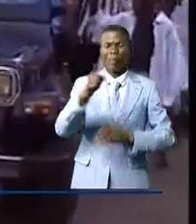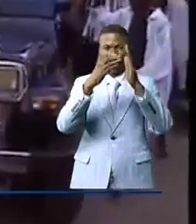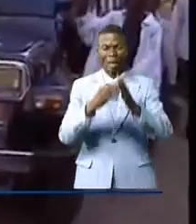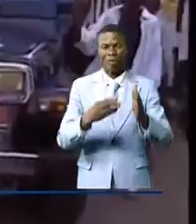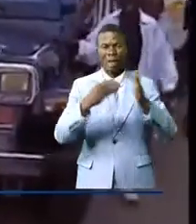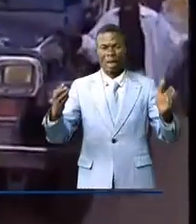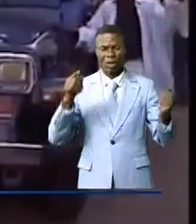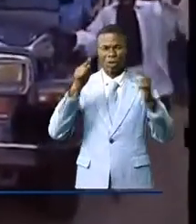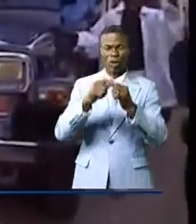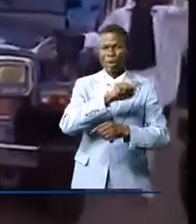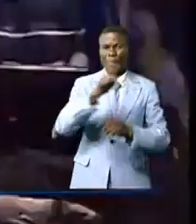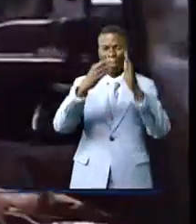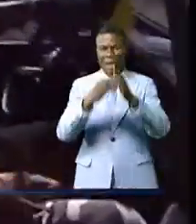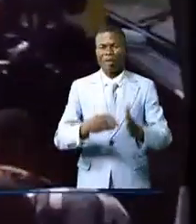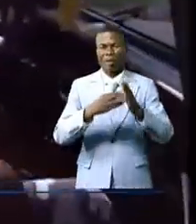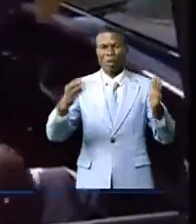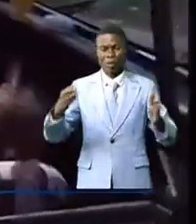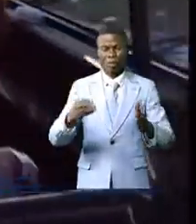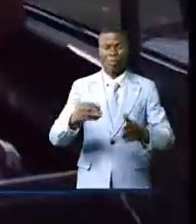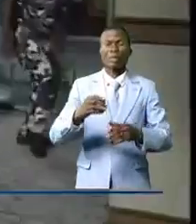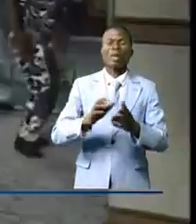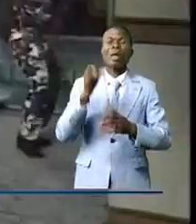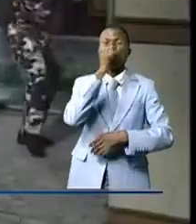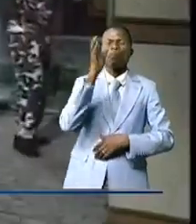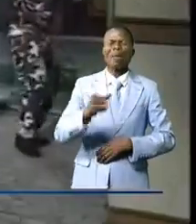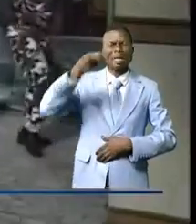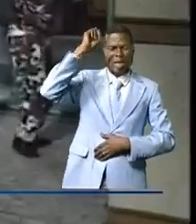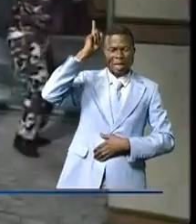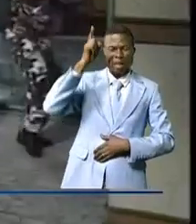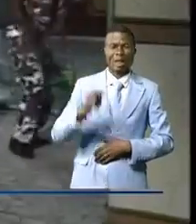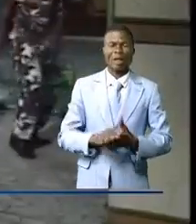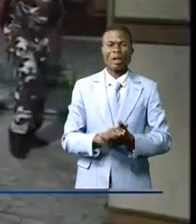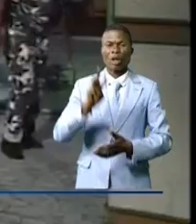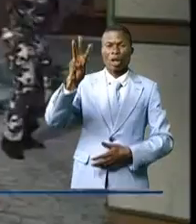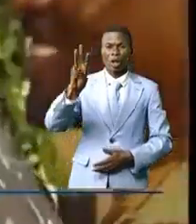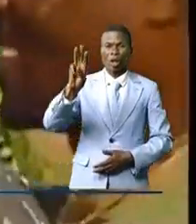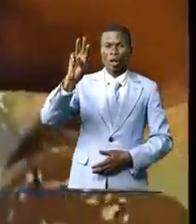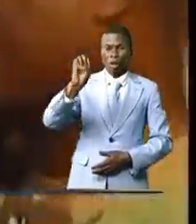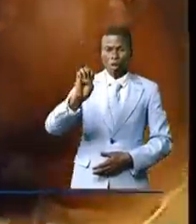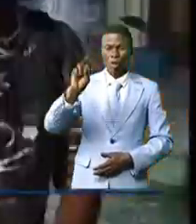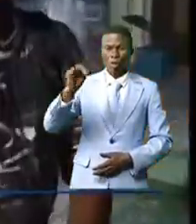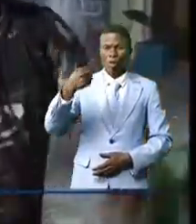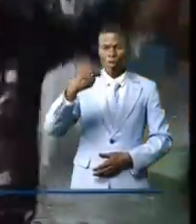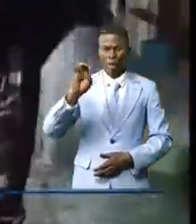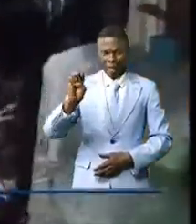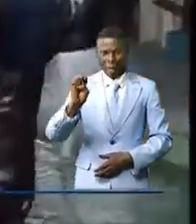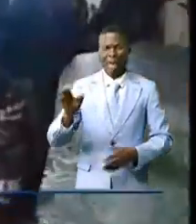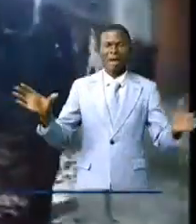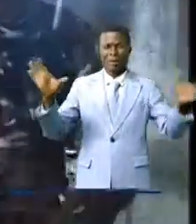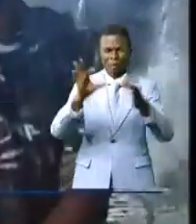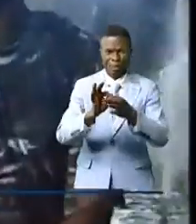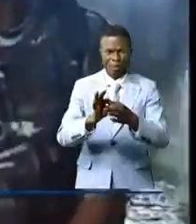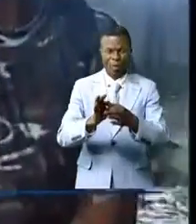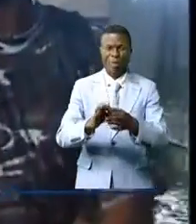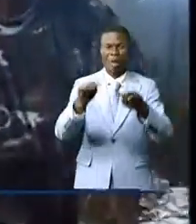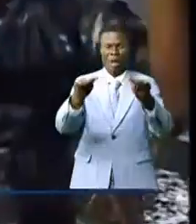C'est sans aucun nul doute ces différentes figures du mythique groupe musical Wenge Muzika BCBG 4x4 se retrouveront encore ensemble sur